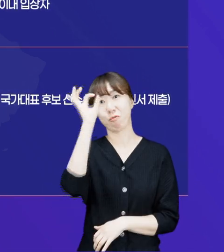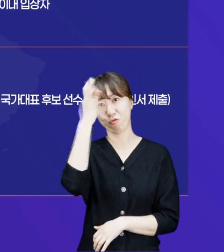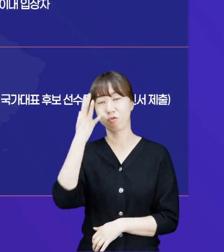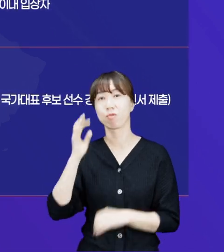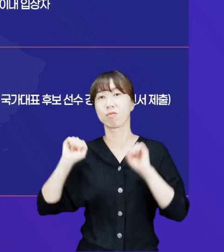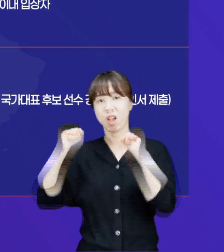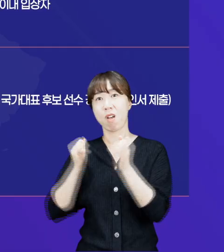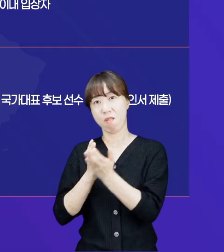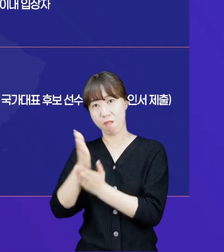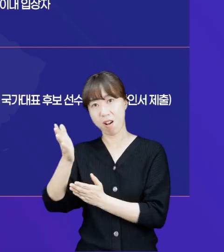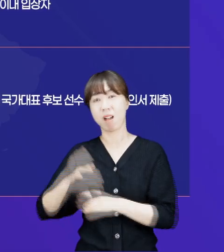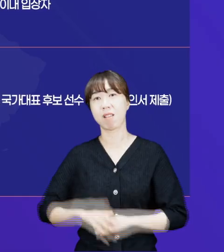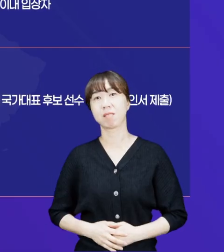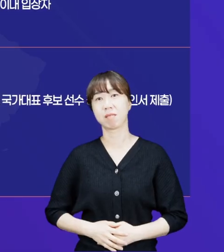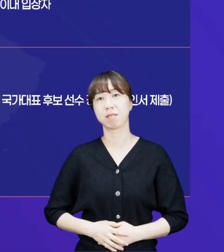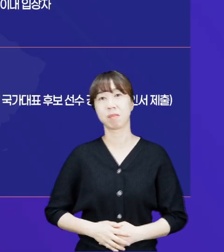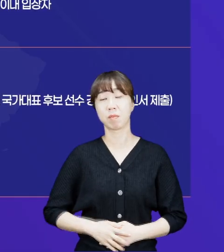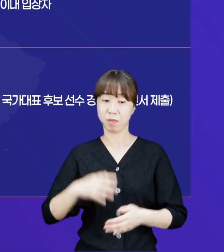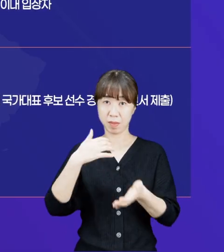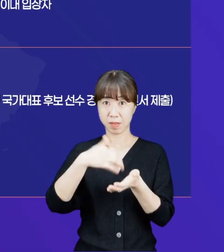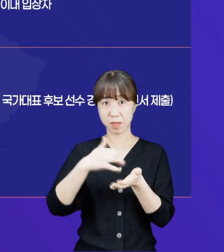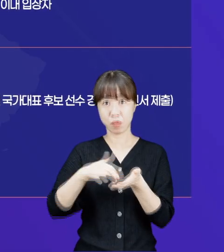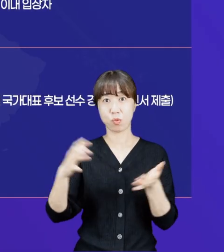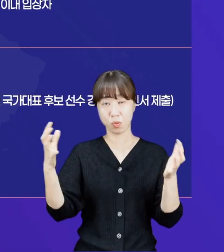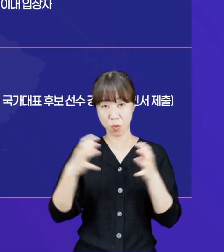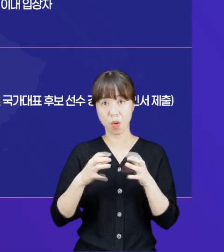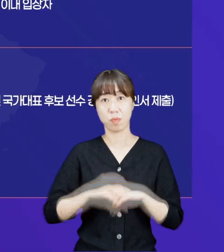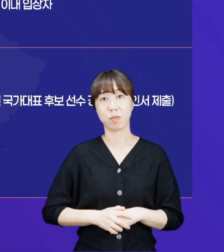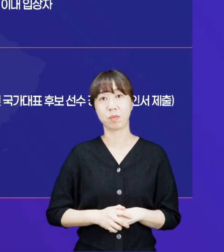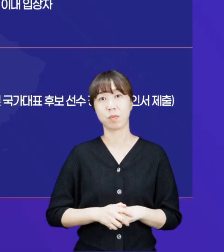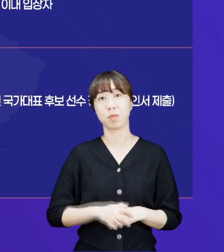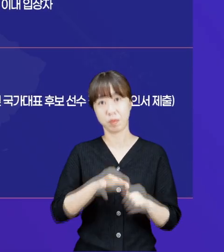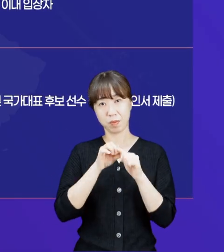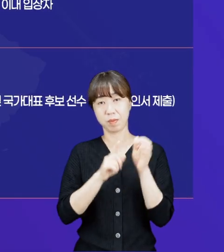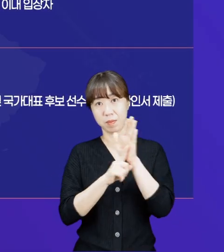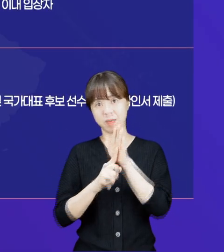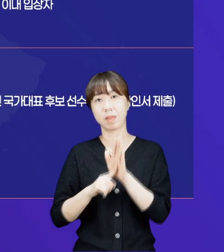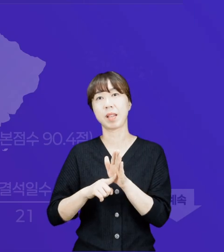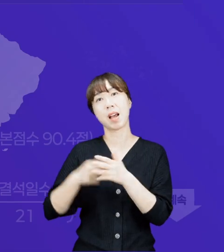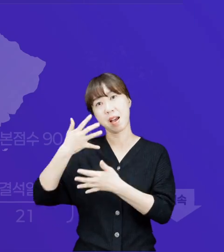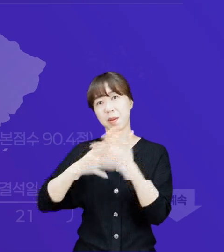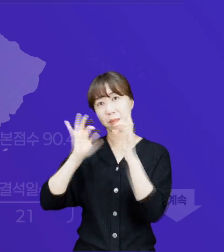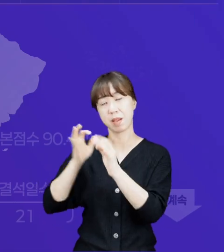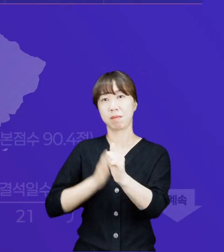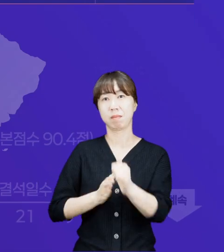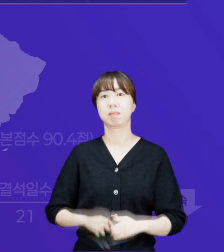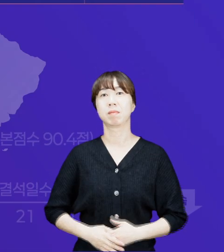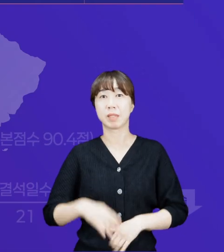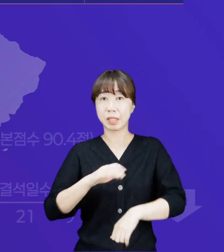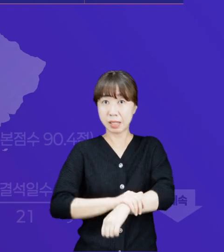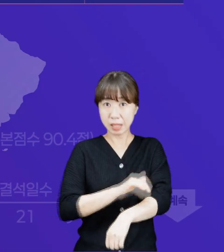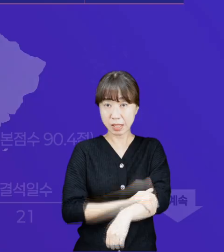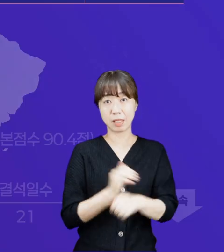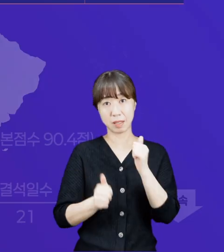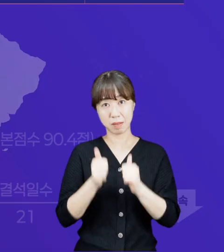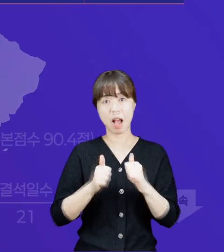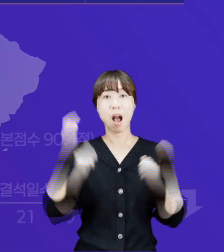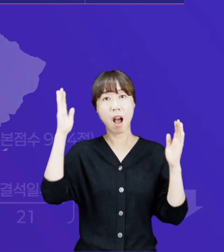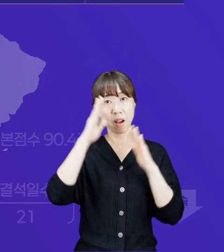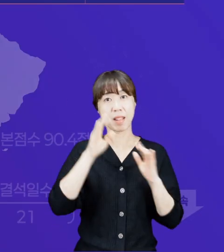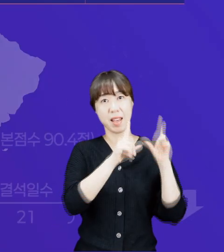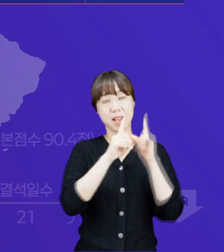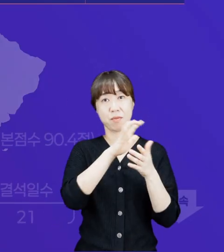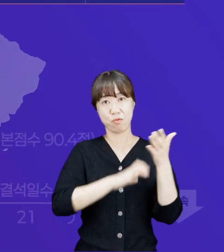단위에서 운영되며 모집 인원 및 세부 지원 자격은 화면을 참고하여 주시기 바랍니다. 실기 전형은 학교생활기록부 교과